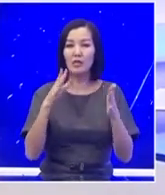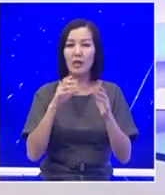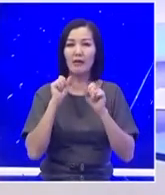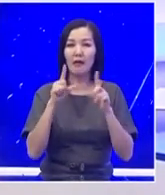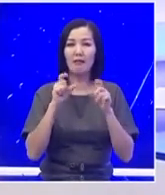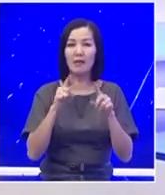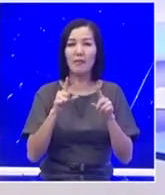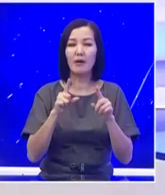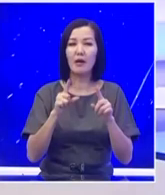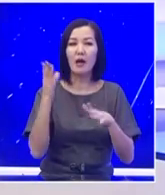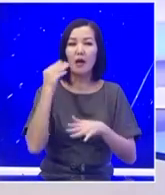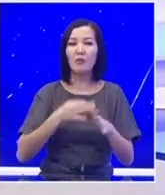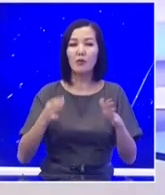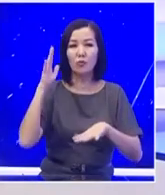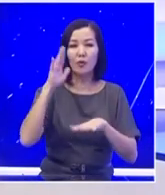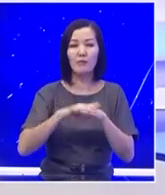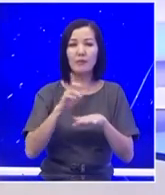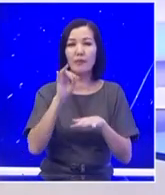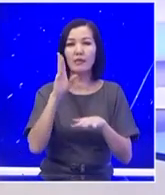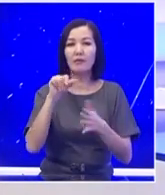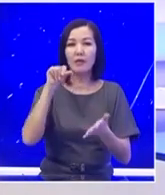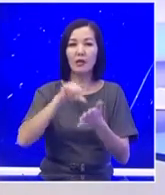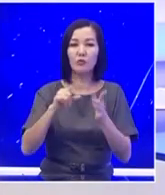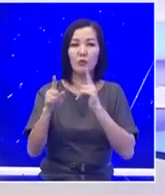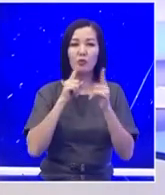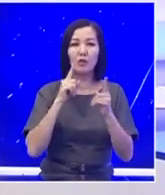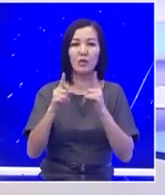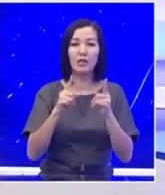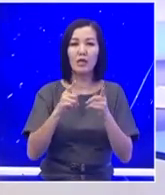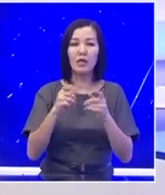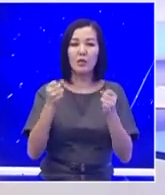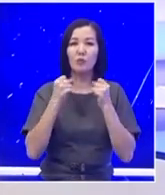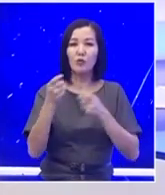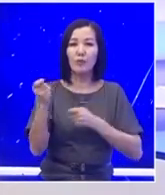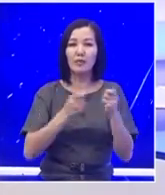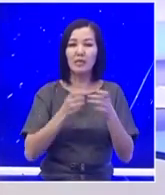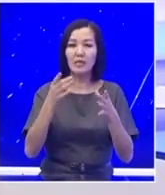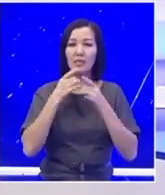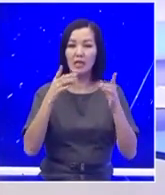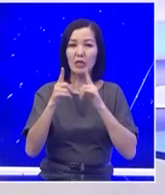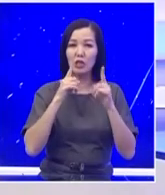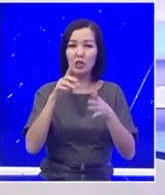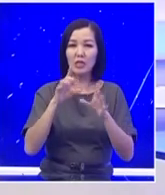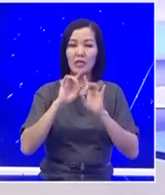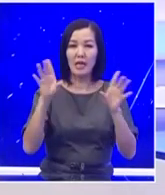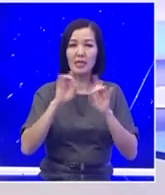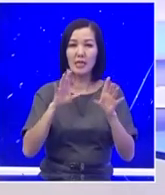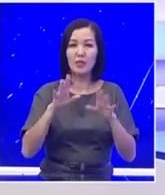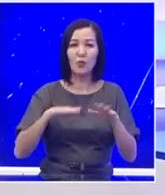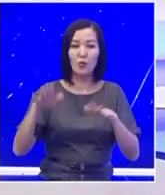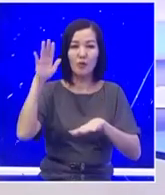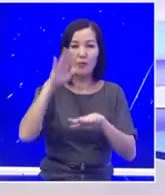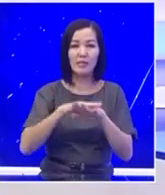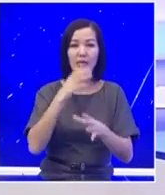алтын. Бұл нәтиже Алматы облысы әкімі Амандық Баталовтың қатысуымен өткен спорт басқармасының салтанатты жиынында айтылды. Онда